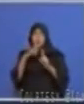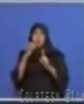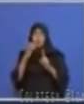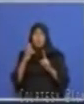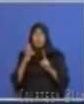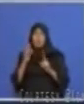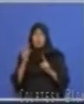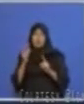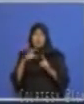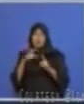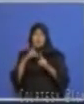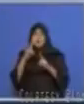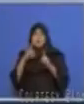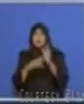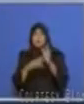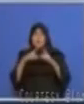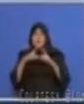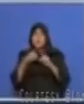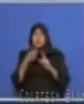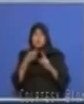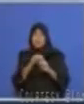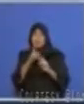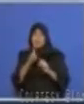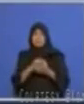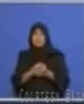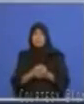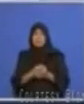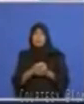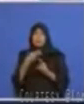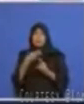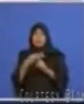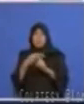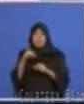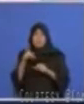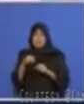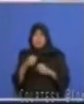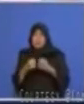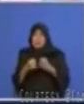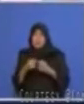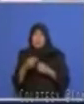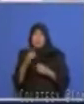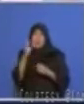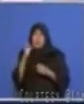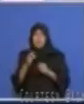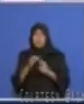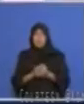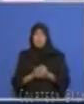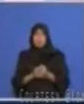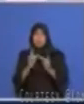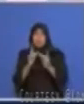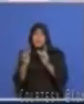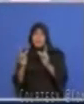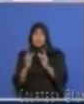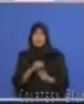fungsi ini dikerja dikerjakan dengan baik oleh wakil gubernur Saya kira tidak akan terjadi ada